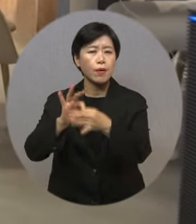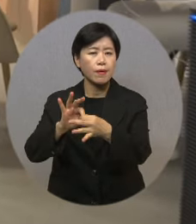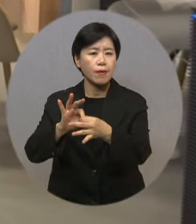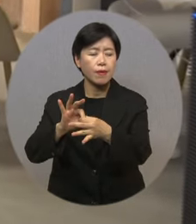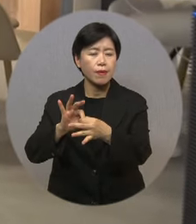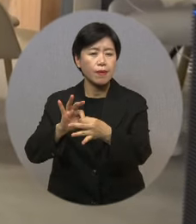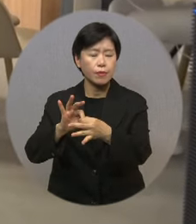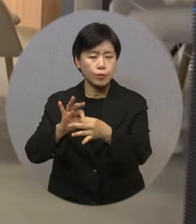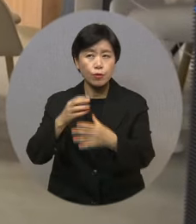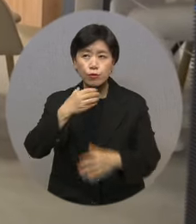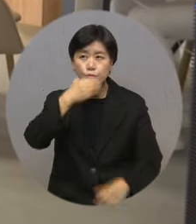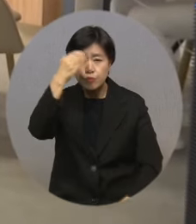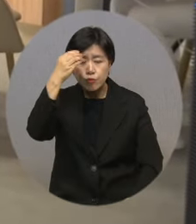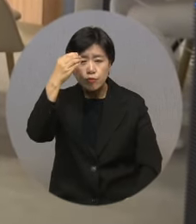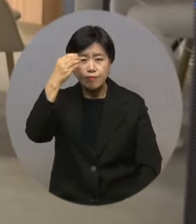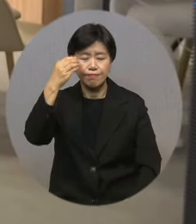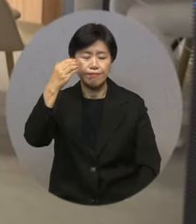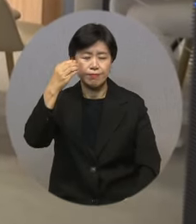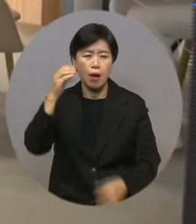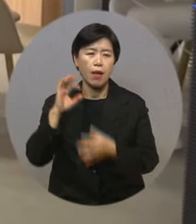않다 보니까